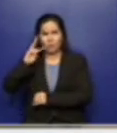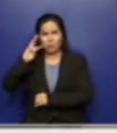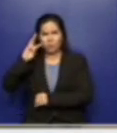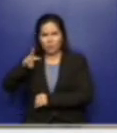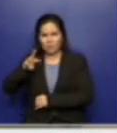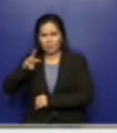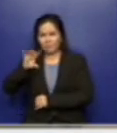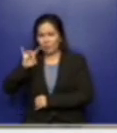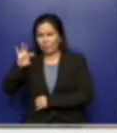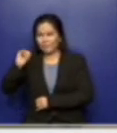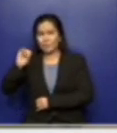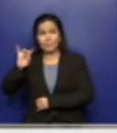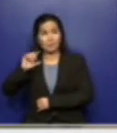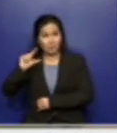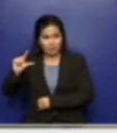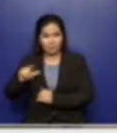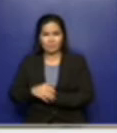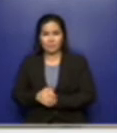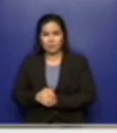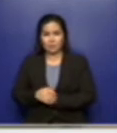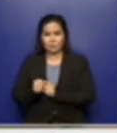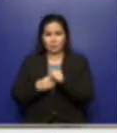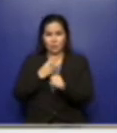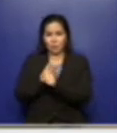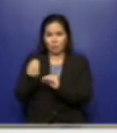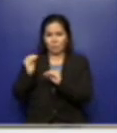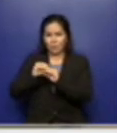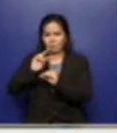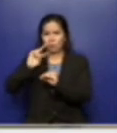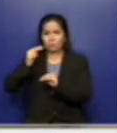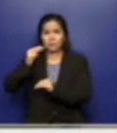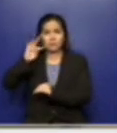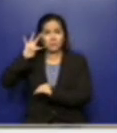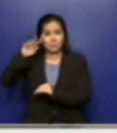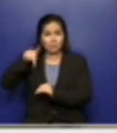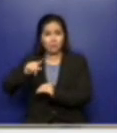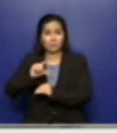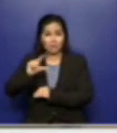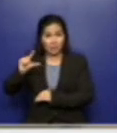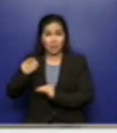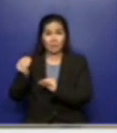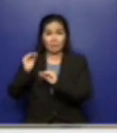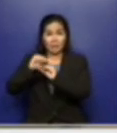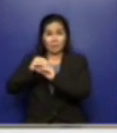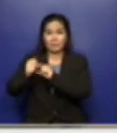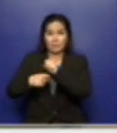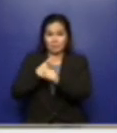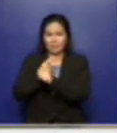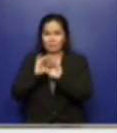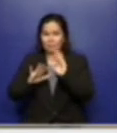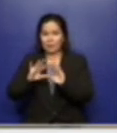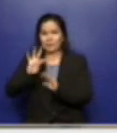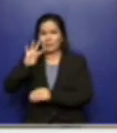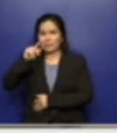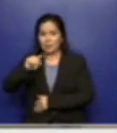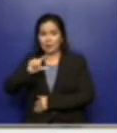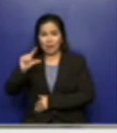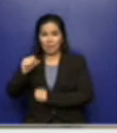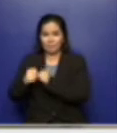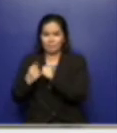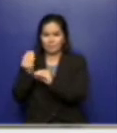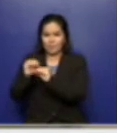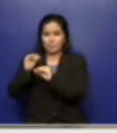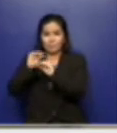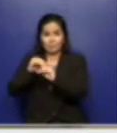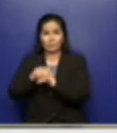ล้าน6ปีเพิ่มขึ้น 24,000 ล้านเฉลี่ยเพิ่มขึ้นปีละ400ล้าน 4,000 ล้านครับท่าน